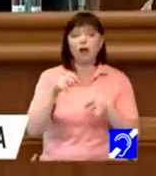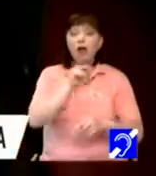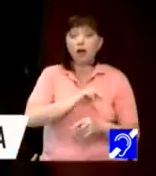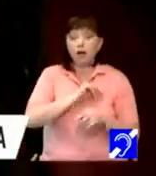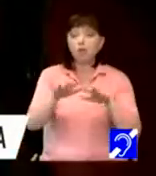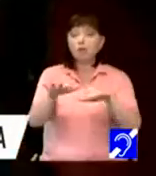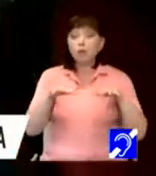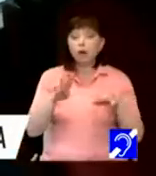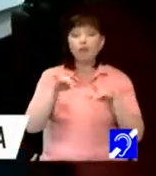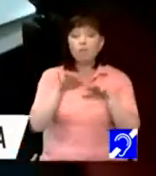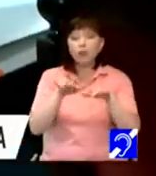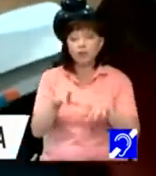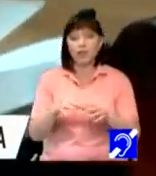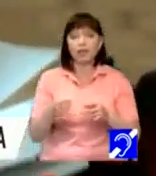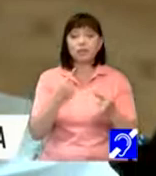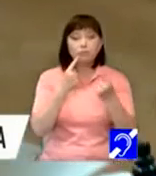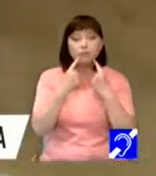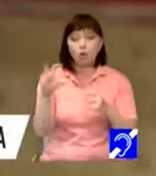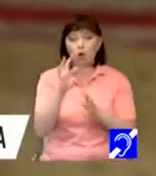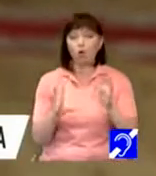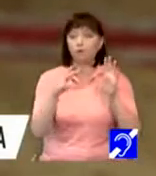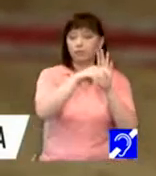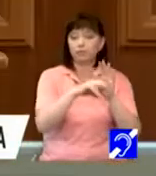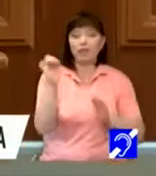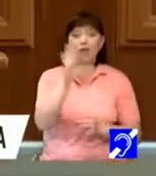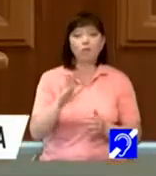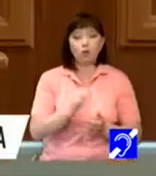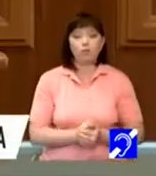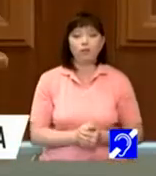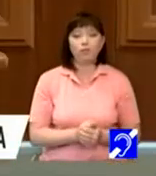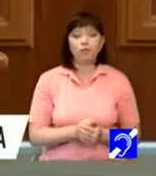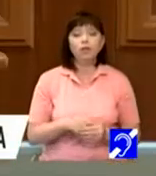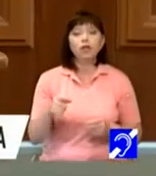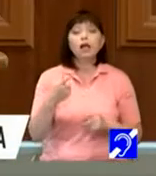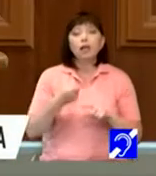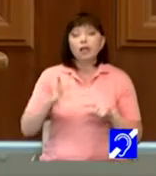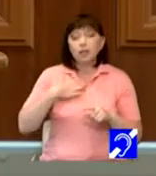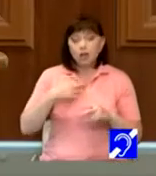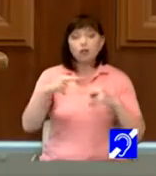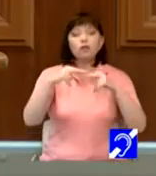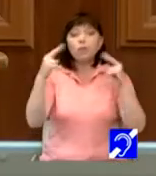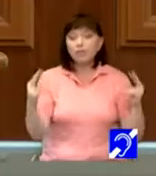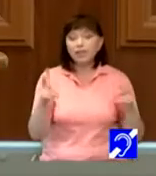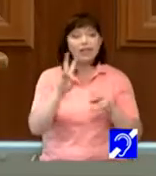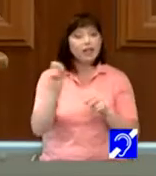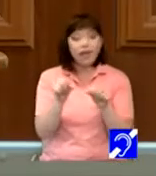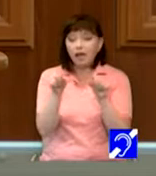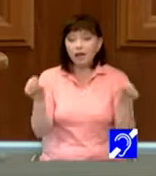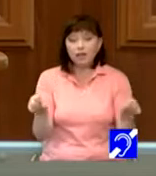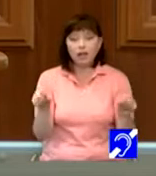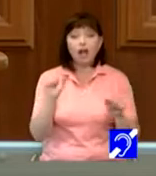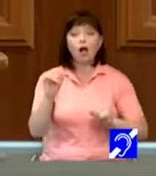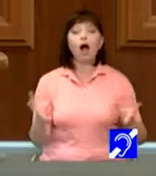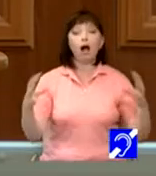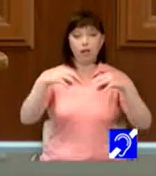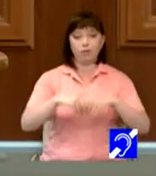Chișinău în procesul de negociere pentru aderarea la Uniunea Europeană. Podurile nu ne despart, dar ne unesc.